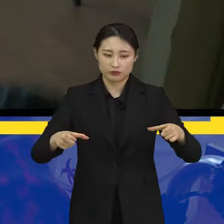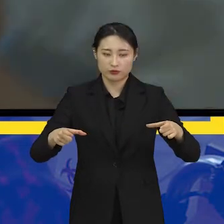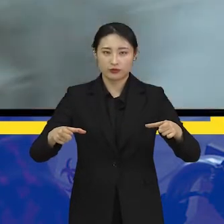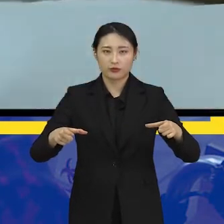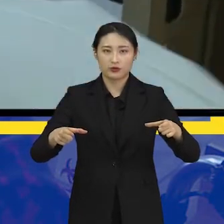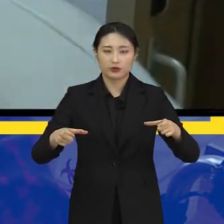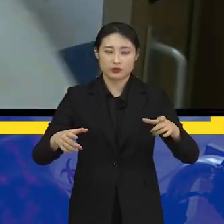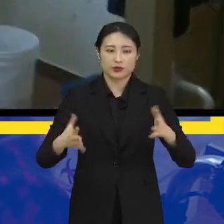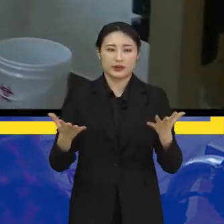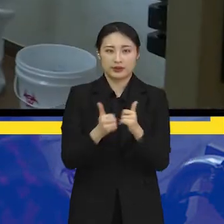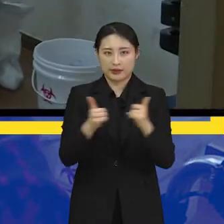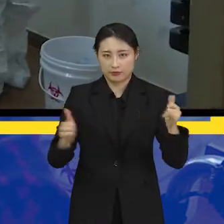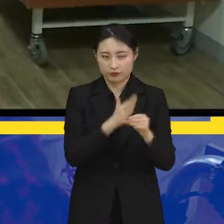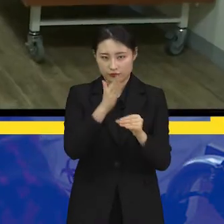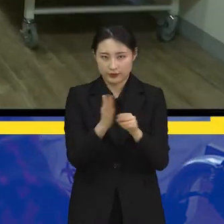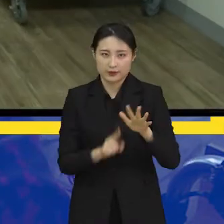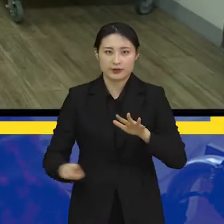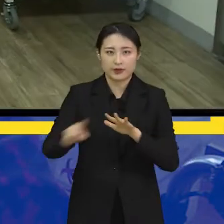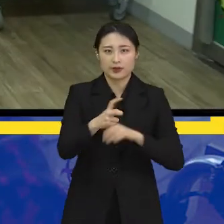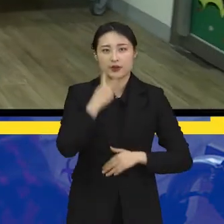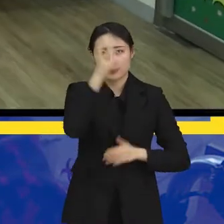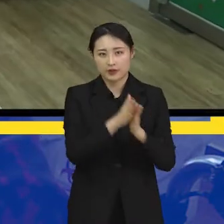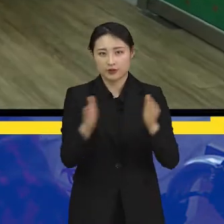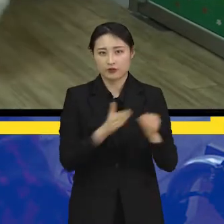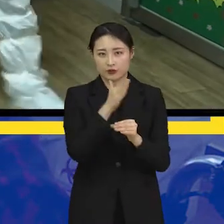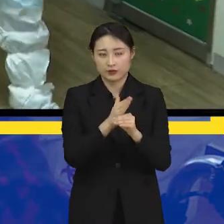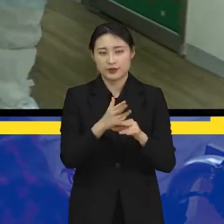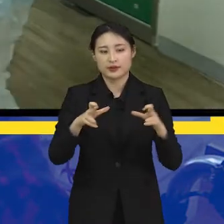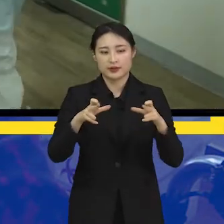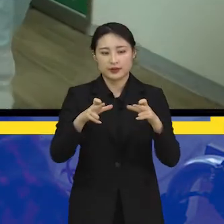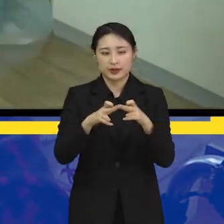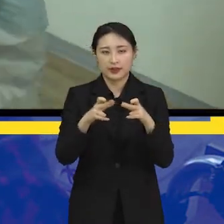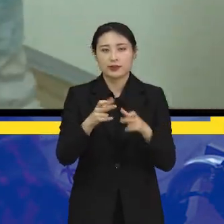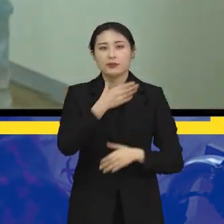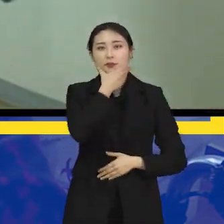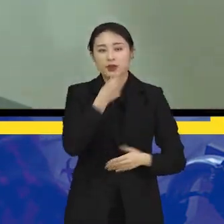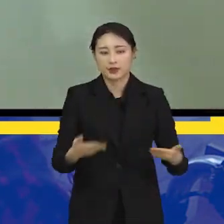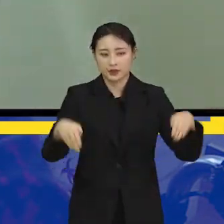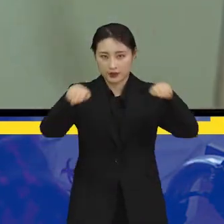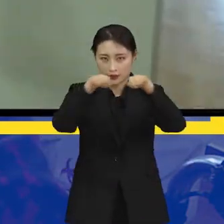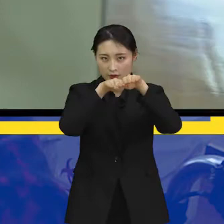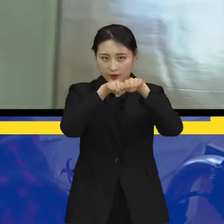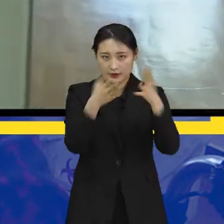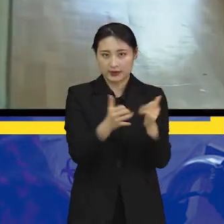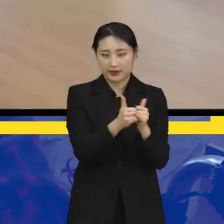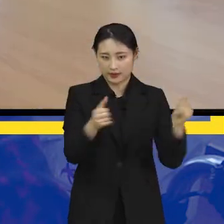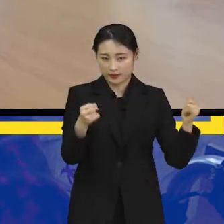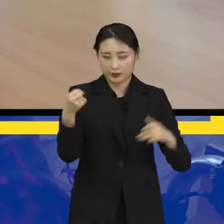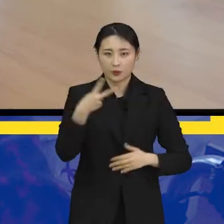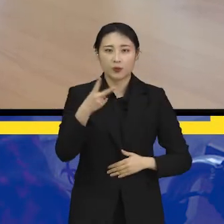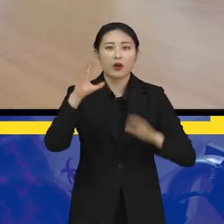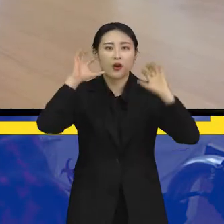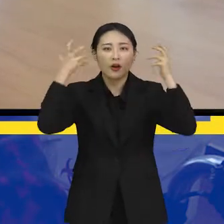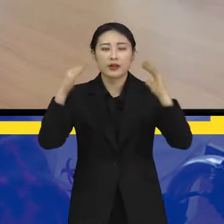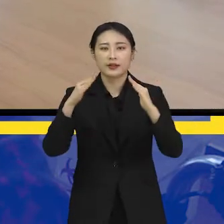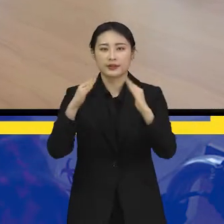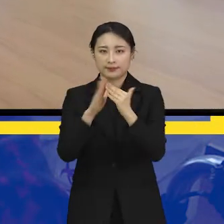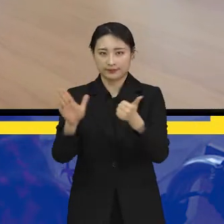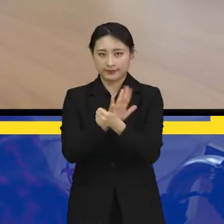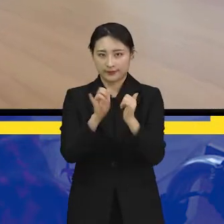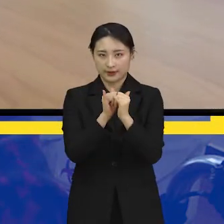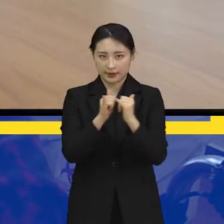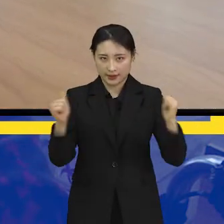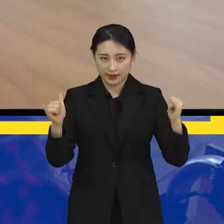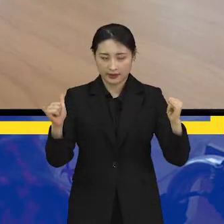추진 중입니다. 장애인 복지 시설 종사자 679명과 어린이집 보육교 직원 2,471명 등을